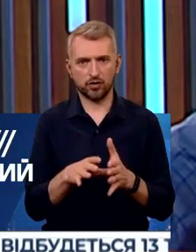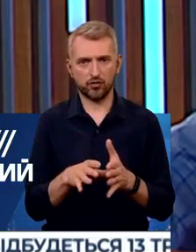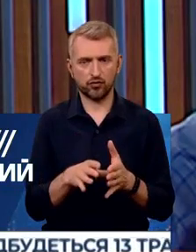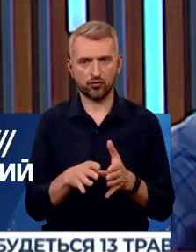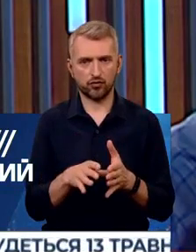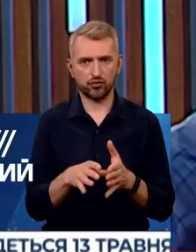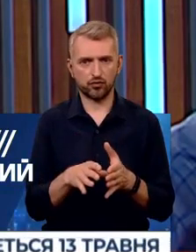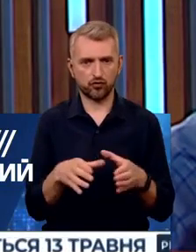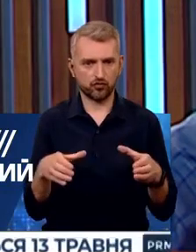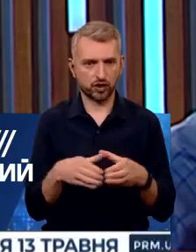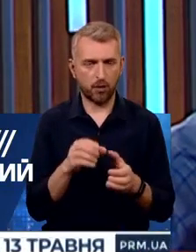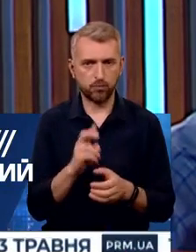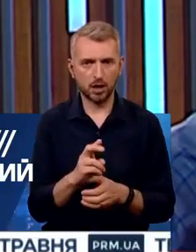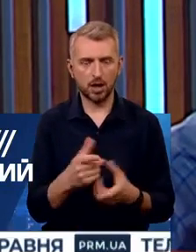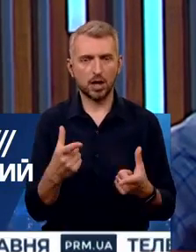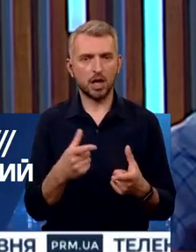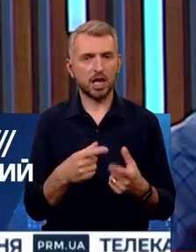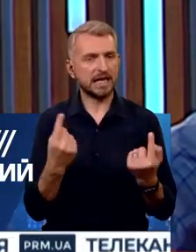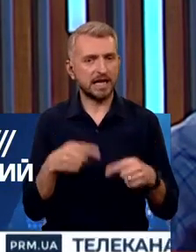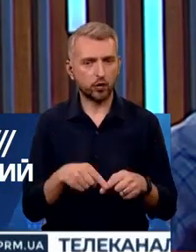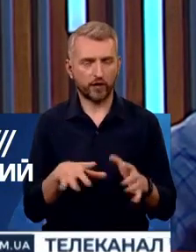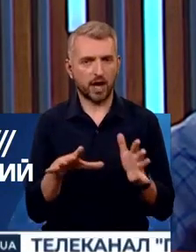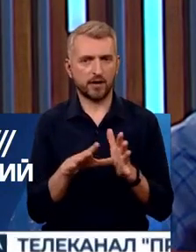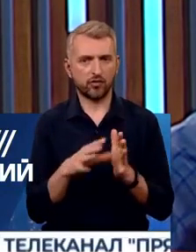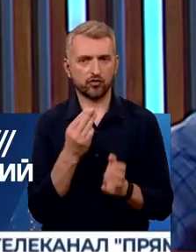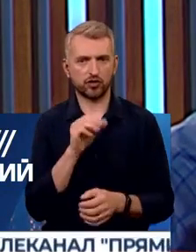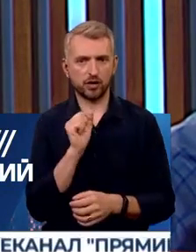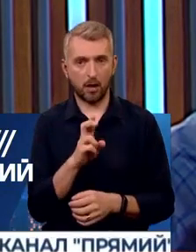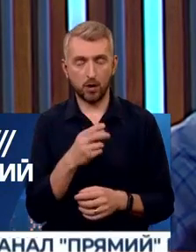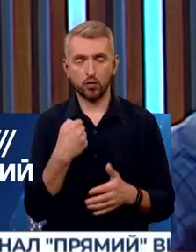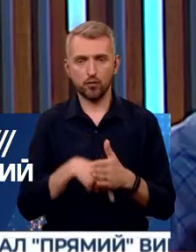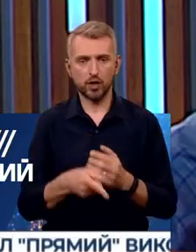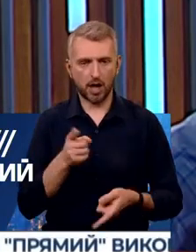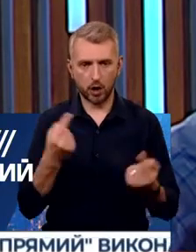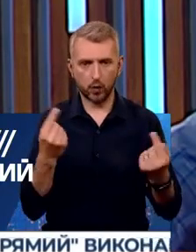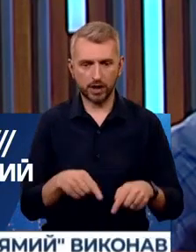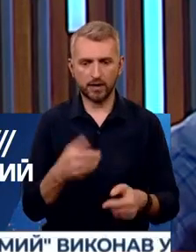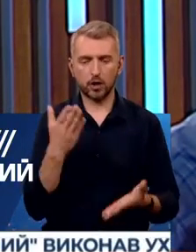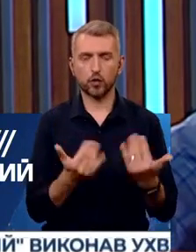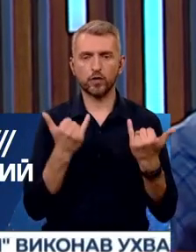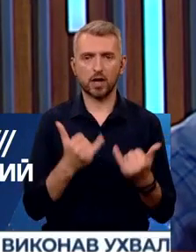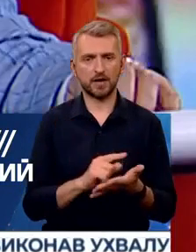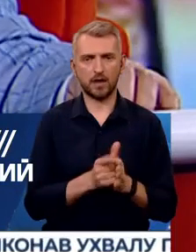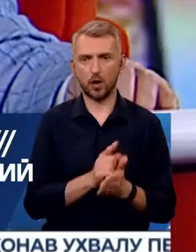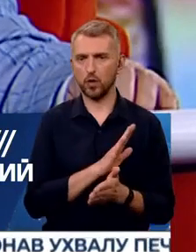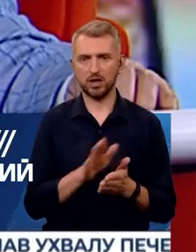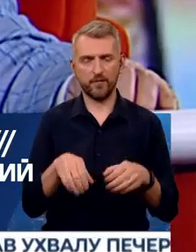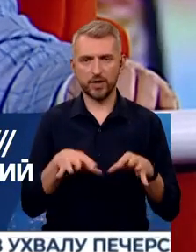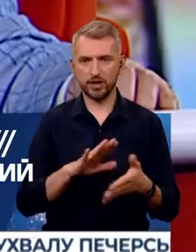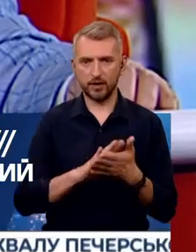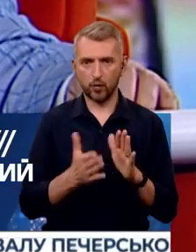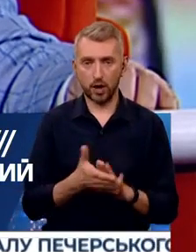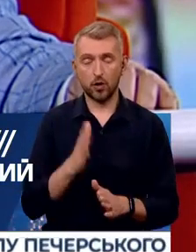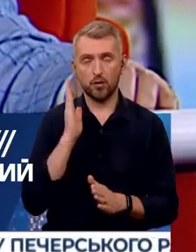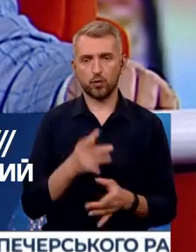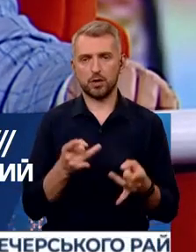вони вживають кризовий енергетичний штаб. Кризовий, тому що реально криза. І якщо зараз негайно не вирулить ситуацію,